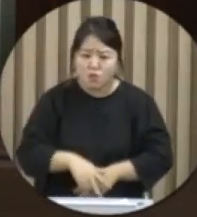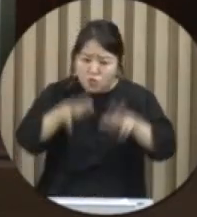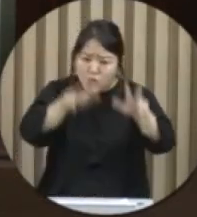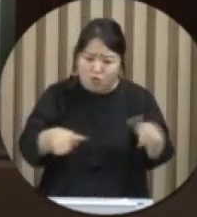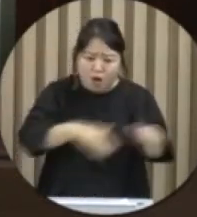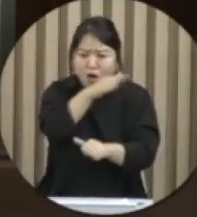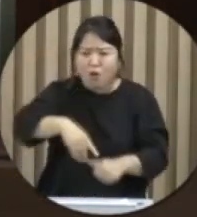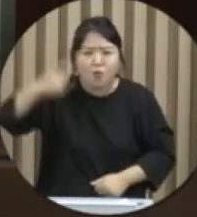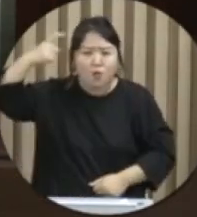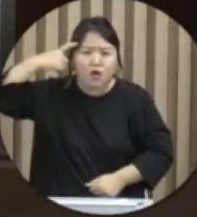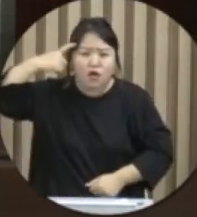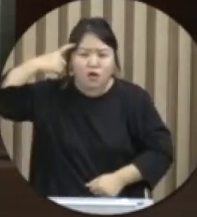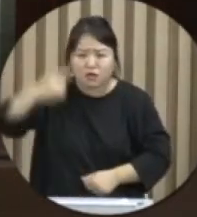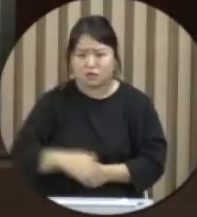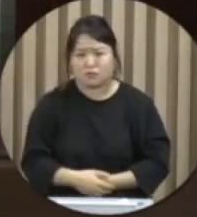일어났을까요